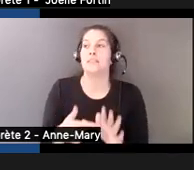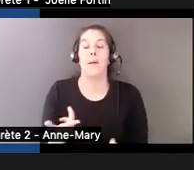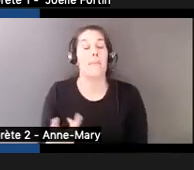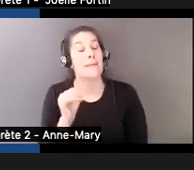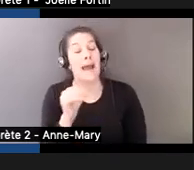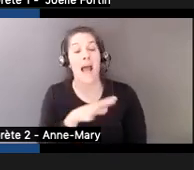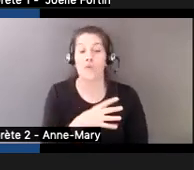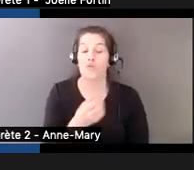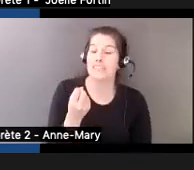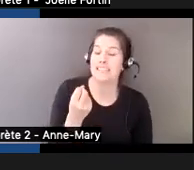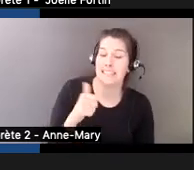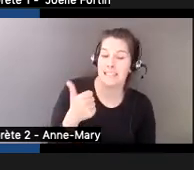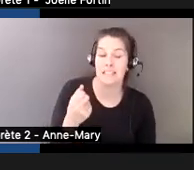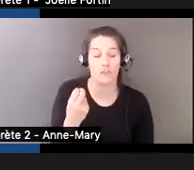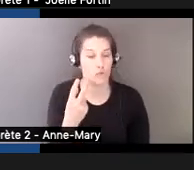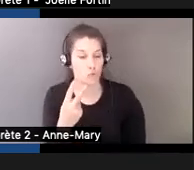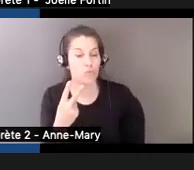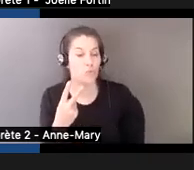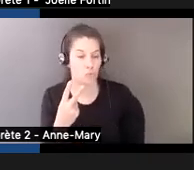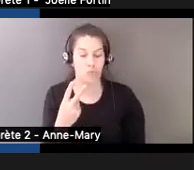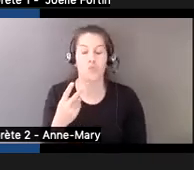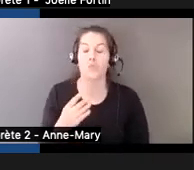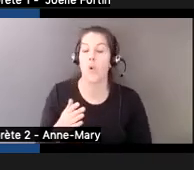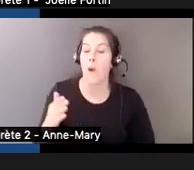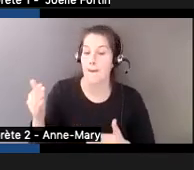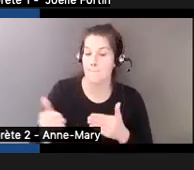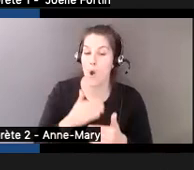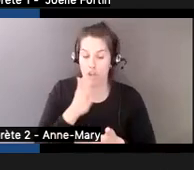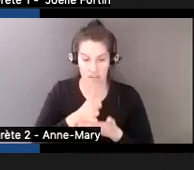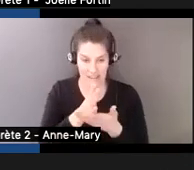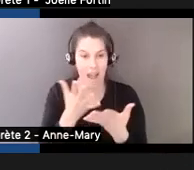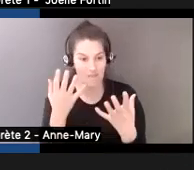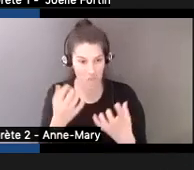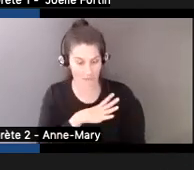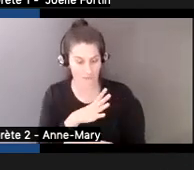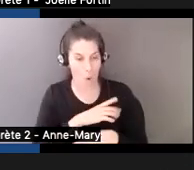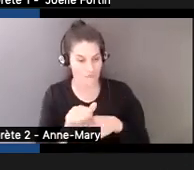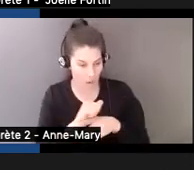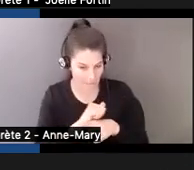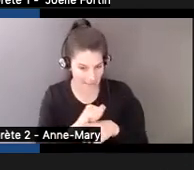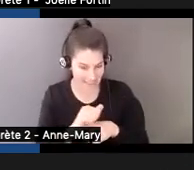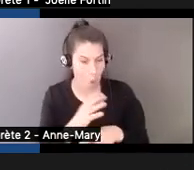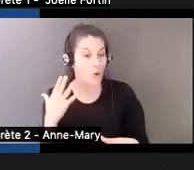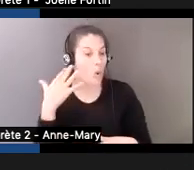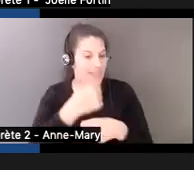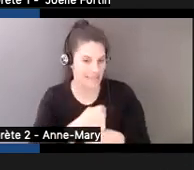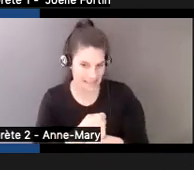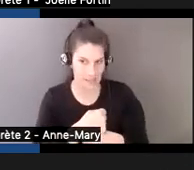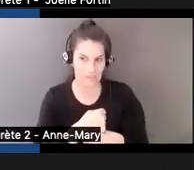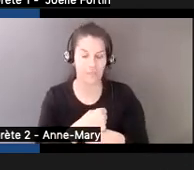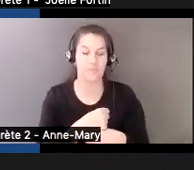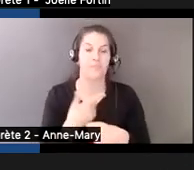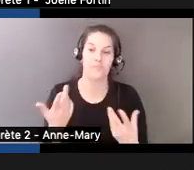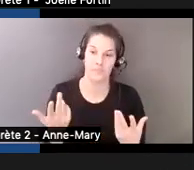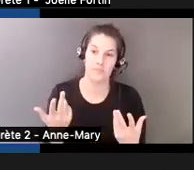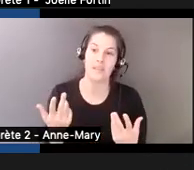proches aidants qui aimeraient suivre une formation condensée, hein? Ce n'est pas certifié, c'est de 7h30, reparti sur